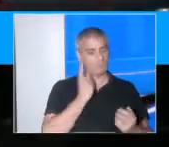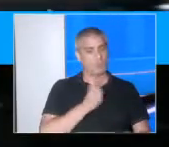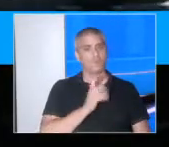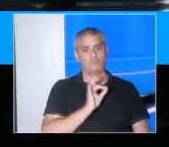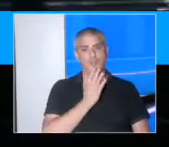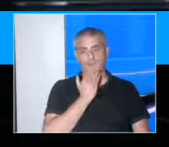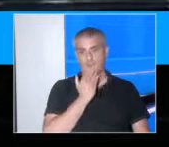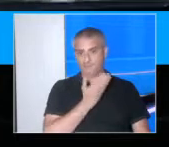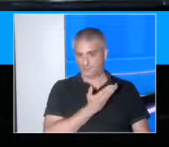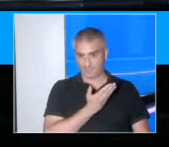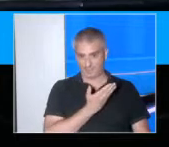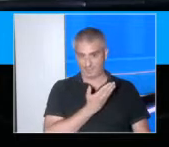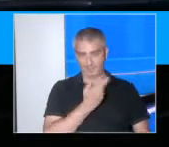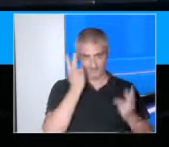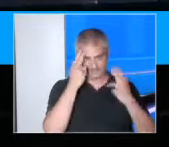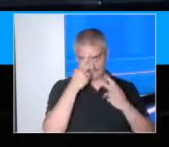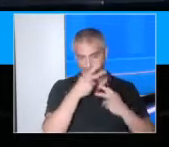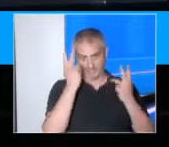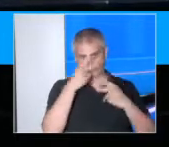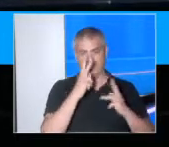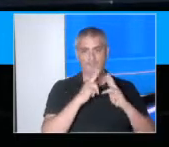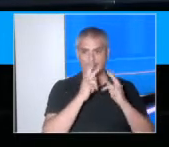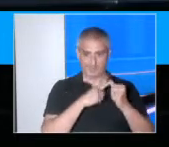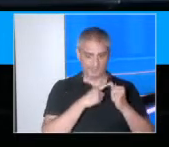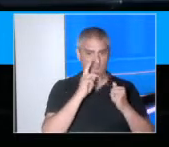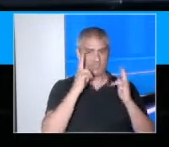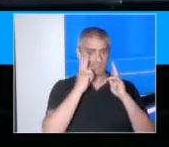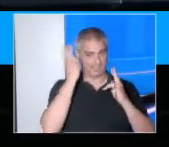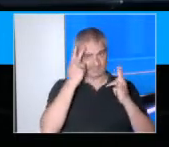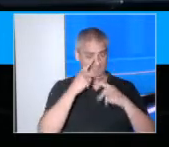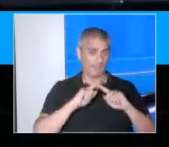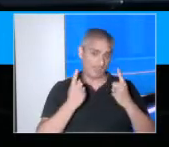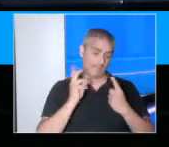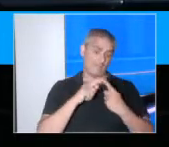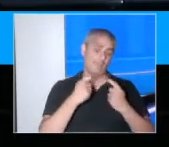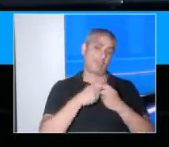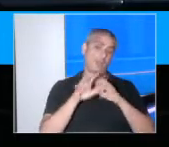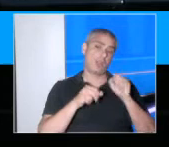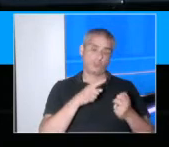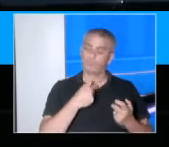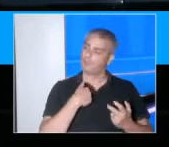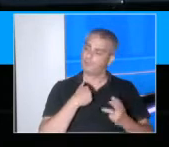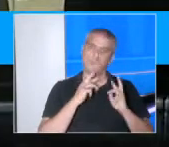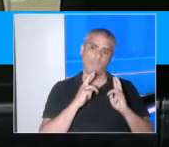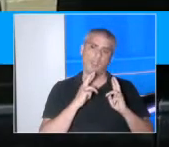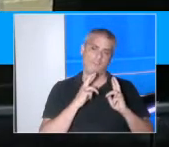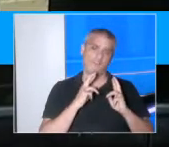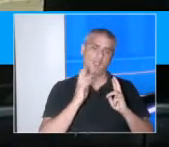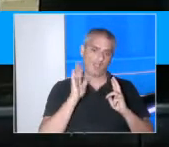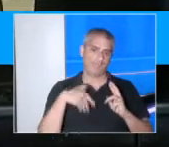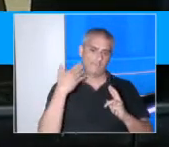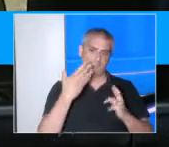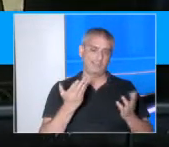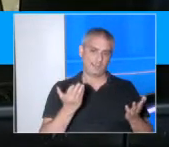במחויבויות של ישראל בהסכמים, בהסכם פריז ובהסכמים אחרים, ובנוגע לשטחים, אני מקווה שגם